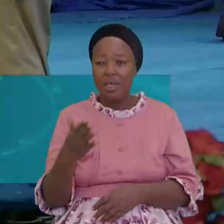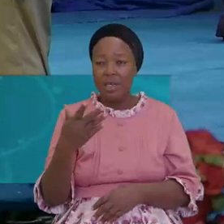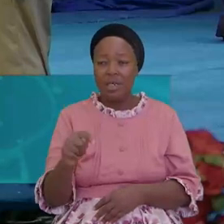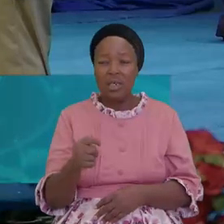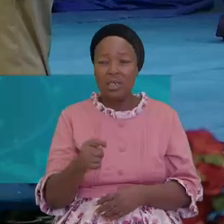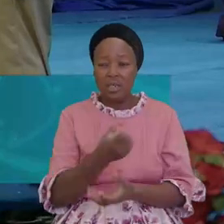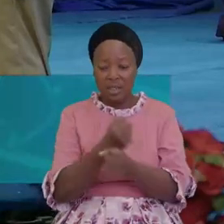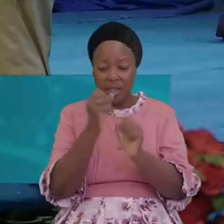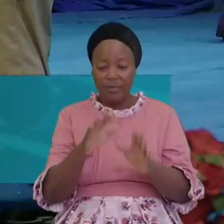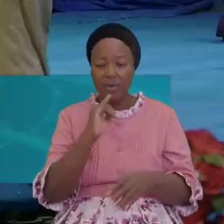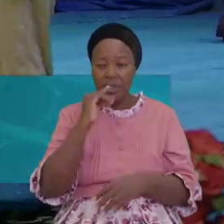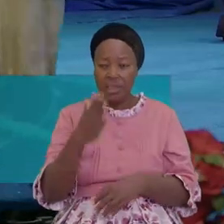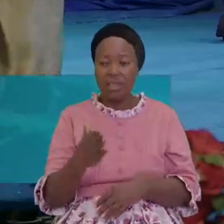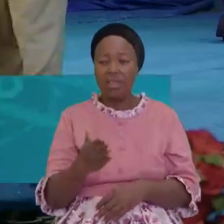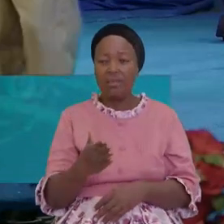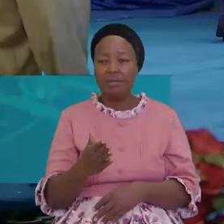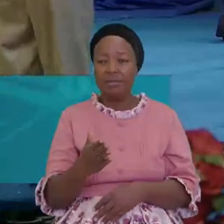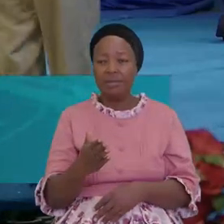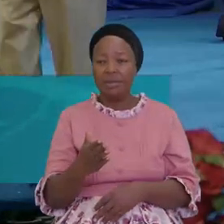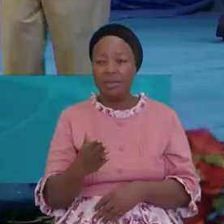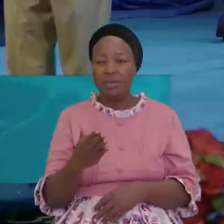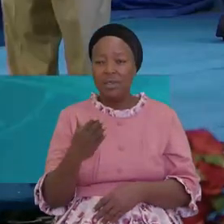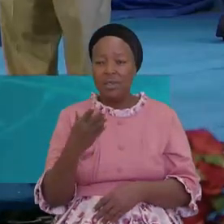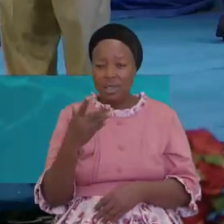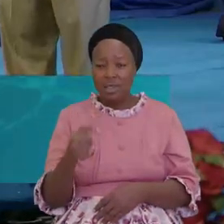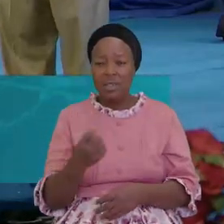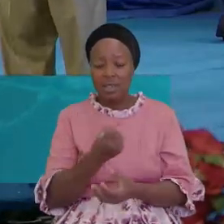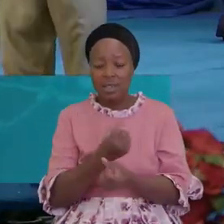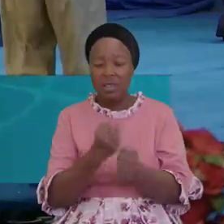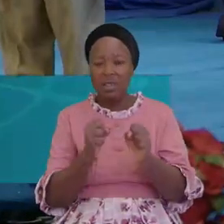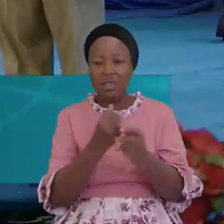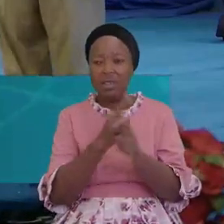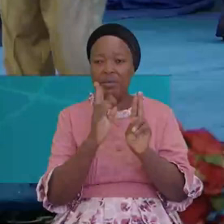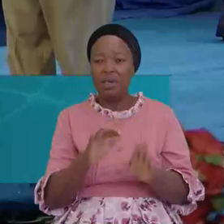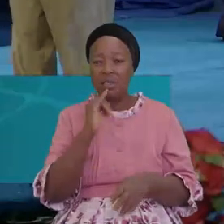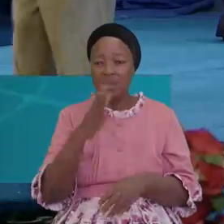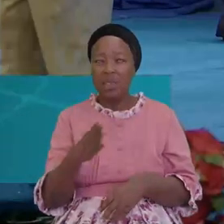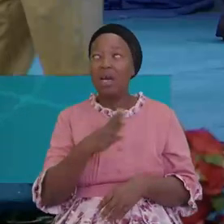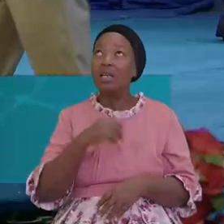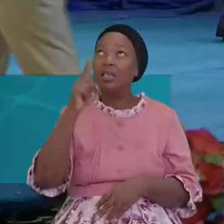Tu sais que le Sauveur est là. Le Rédempteur est là.